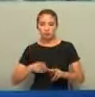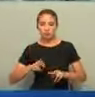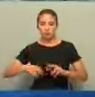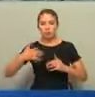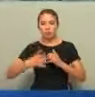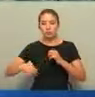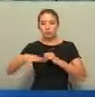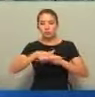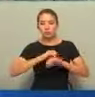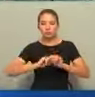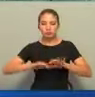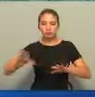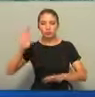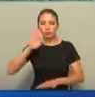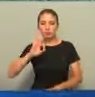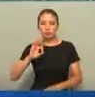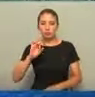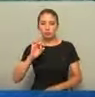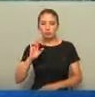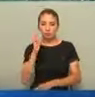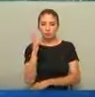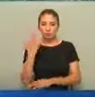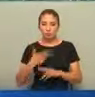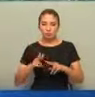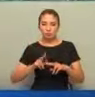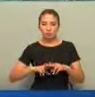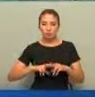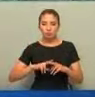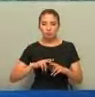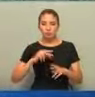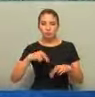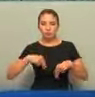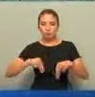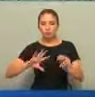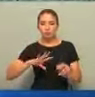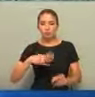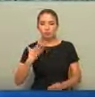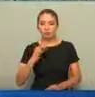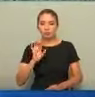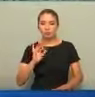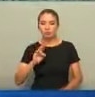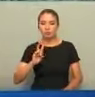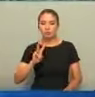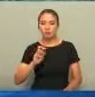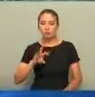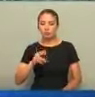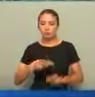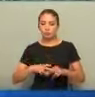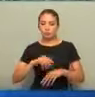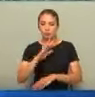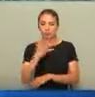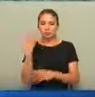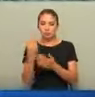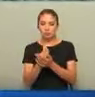тарату мақсатында келген араб қолбасшысы Кутайба ибн Муслим осы ағашты отырғызған көрінеді. Бұл ағаш әзірге